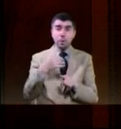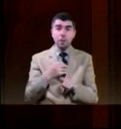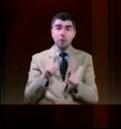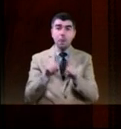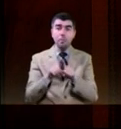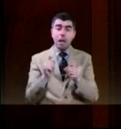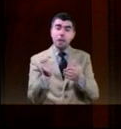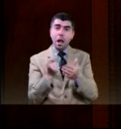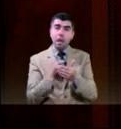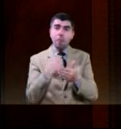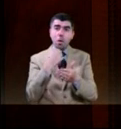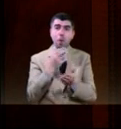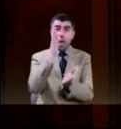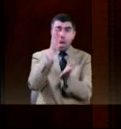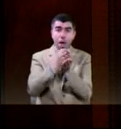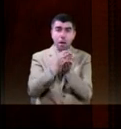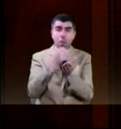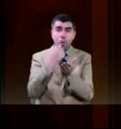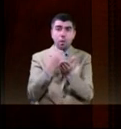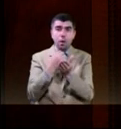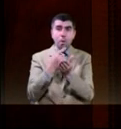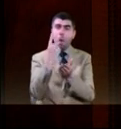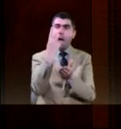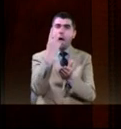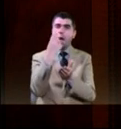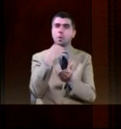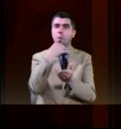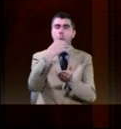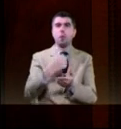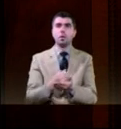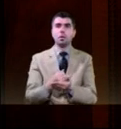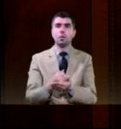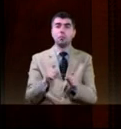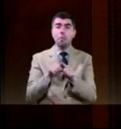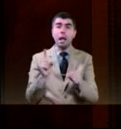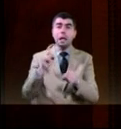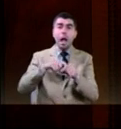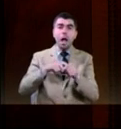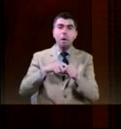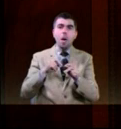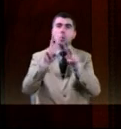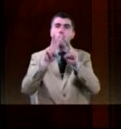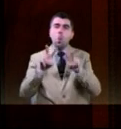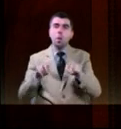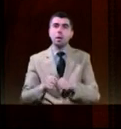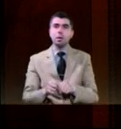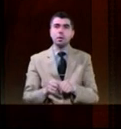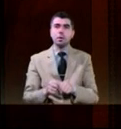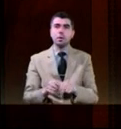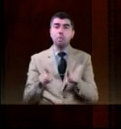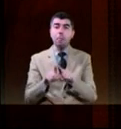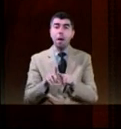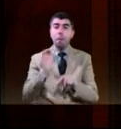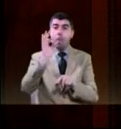بشي حاجه حق، ما يحتاج كاع يخرج للشارع بالالاف، غير واحد كافي. شتي هاد الاخوان ديال النقابه تسوليهم، كنقول لهم بلي تكون عندكم شي